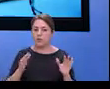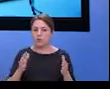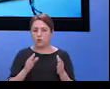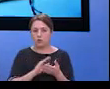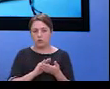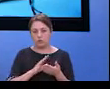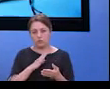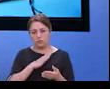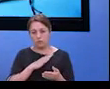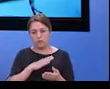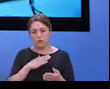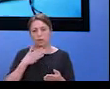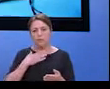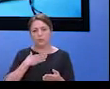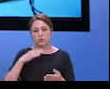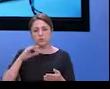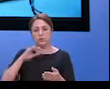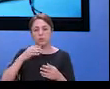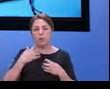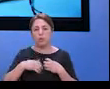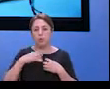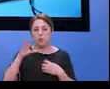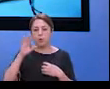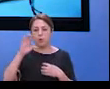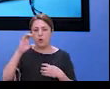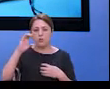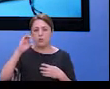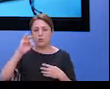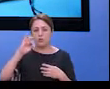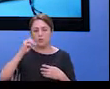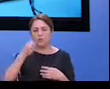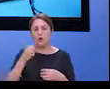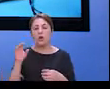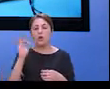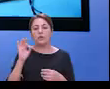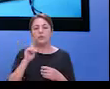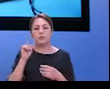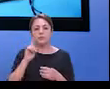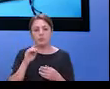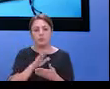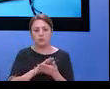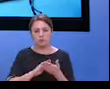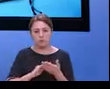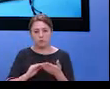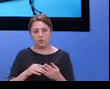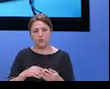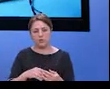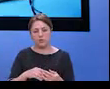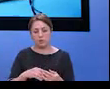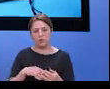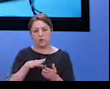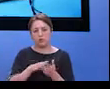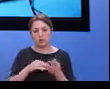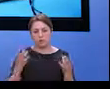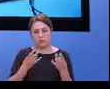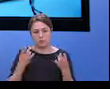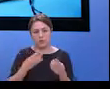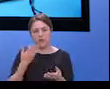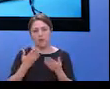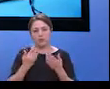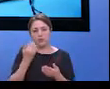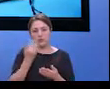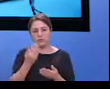bizning O'rta Osiyomiz haqida nimalar deyilganligini alohida ko'rsatib o'tamiz. Agar siz